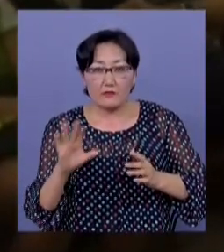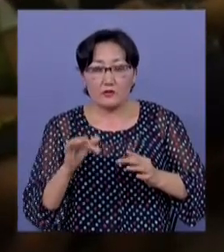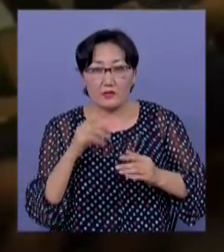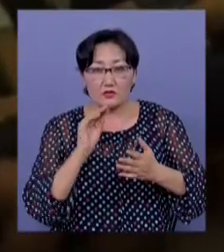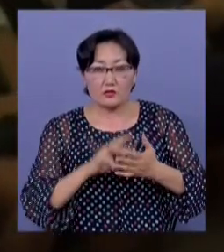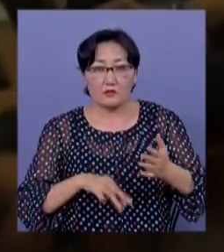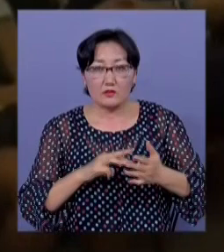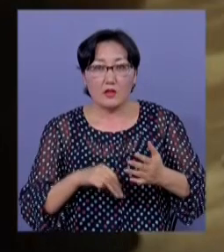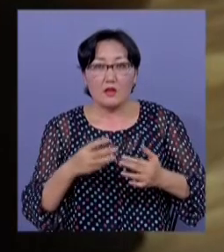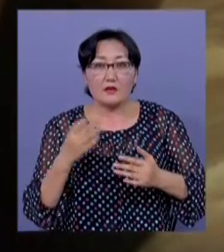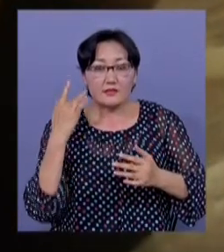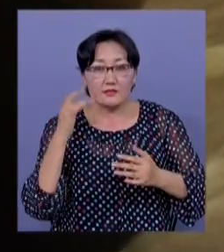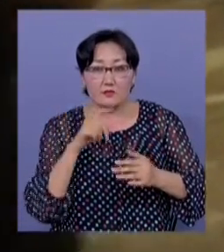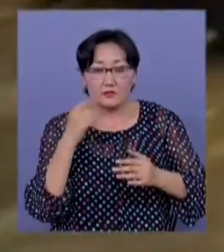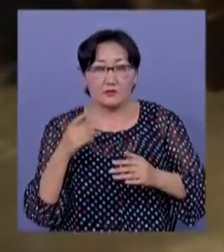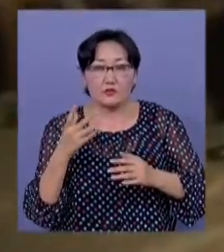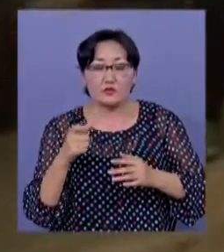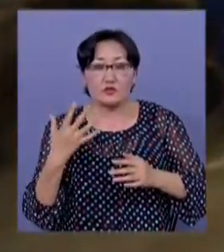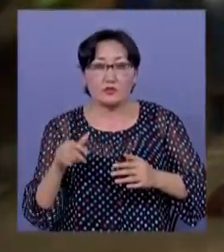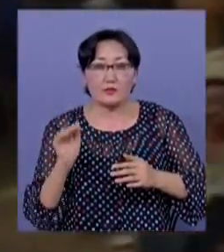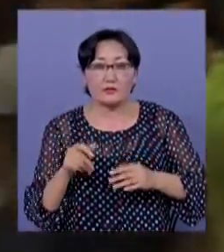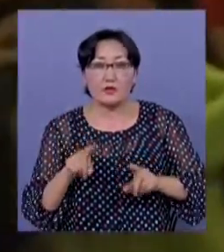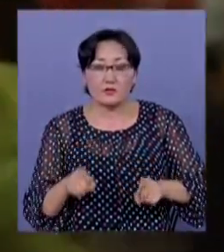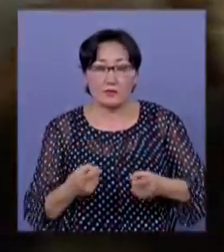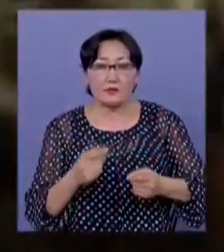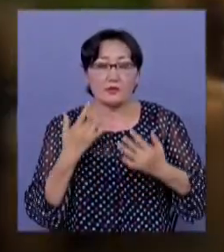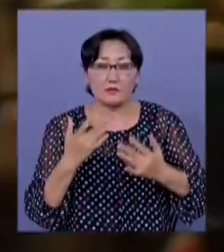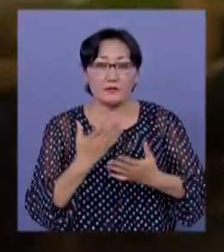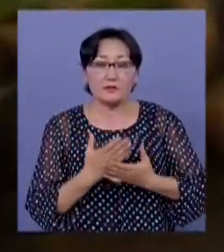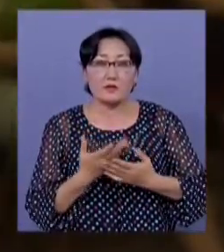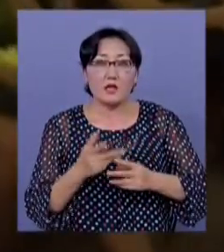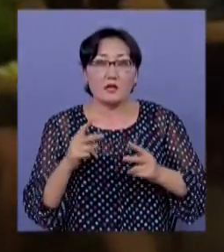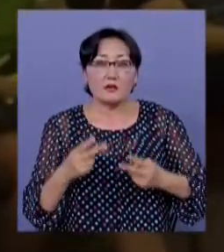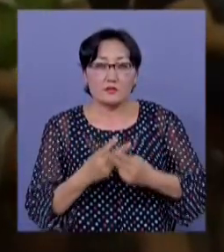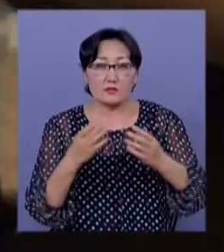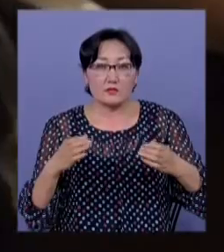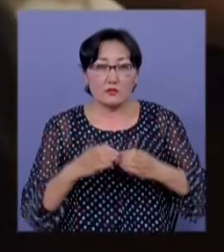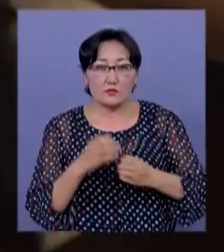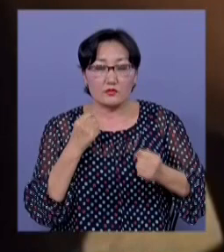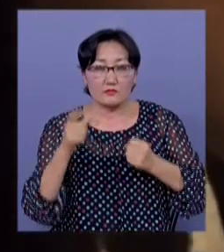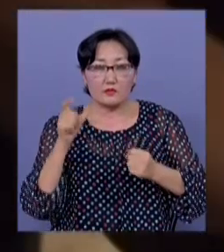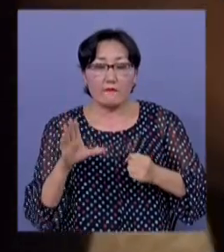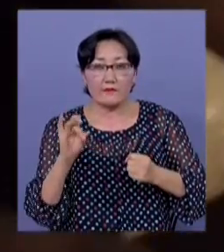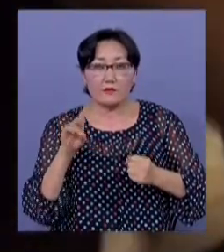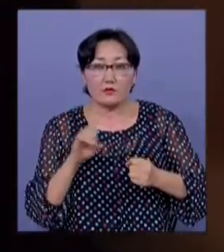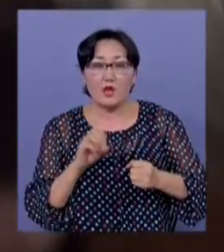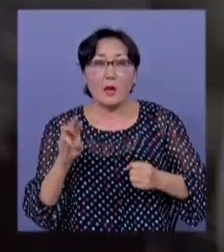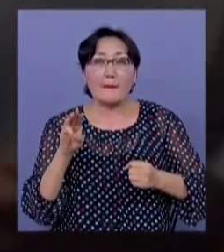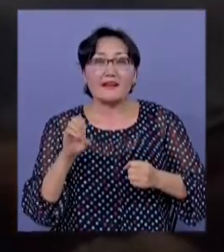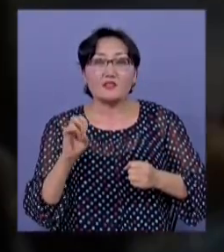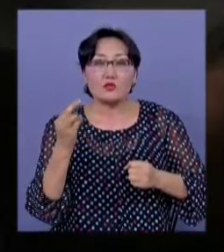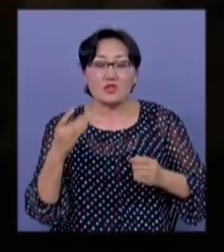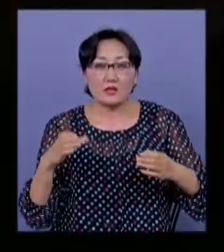ресейлік банктік шоттан алынған 150 000 евроны тәркілеуді талап етті. Астана командасының спортшысы Винокуров пен Катюша